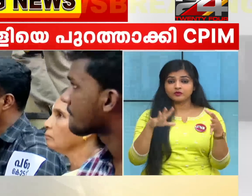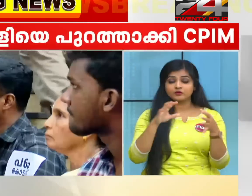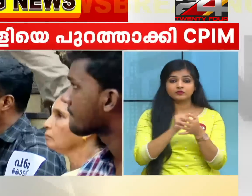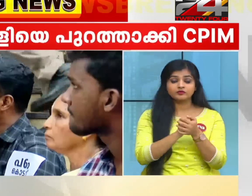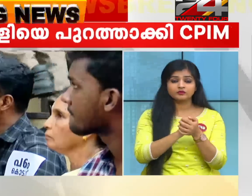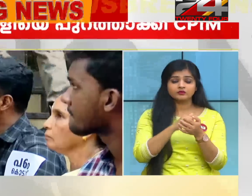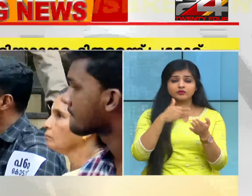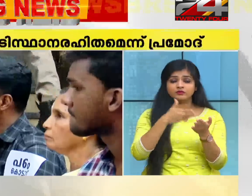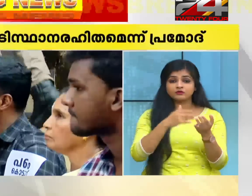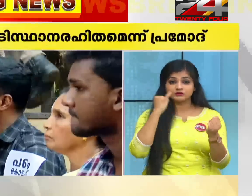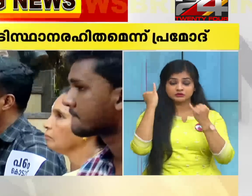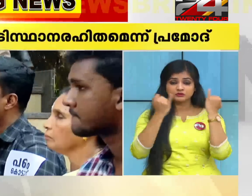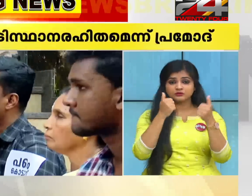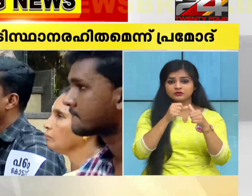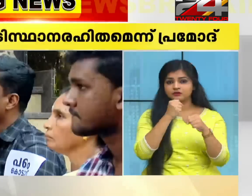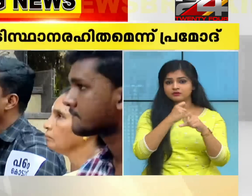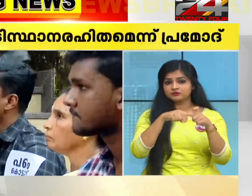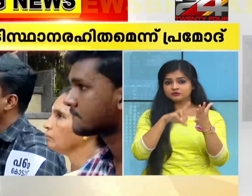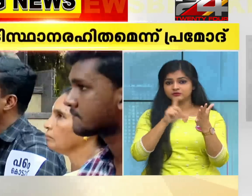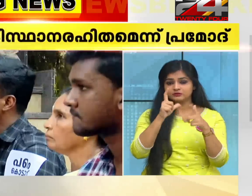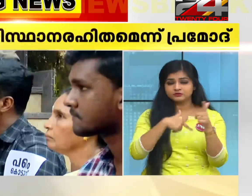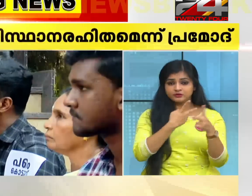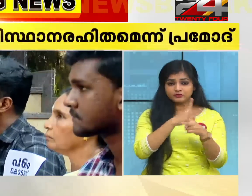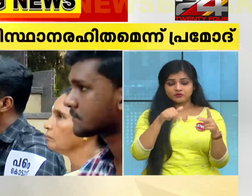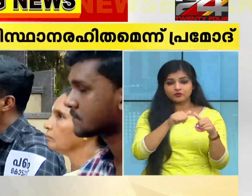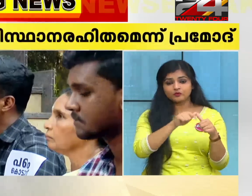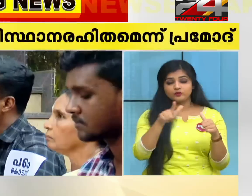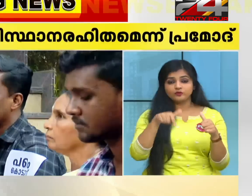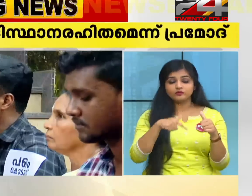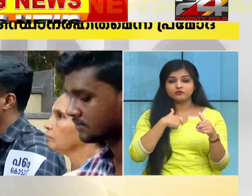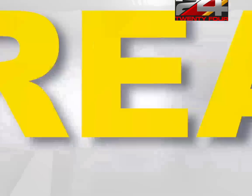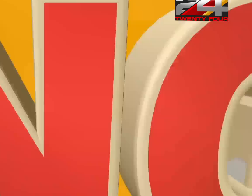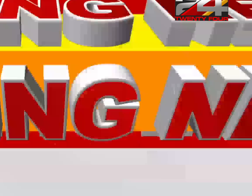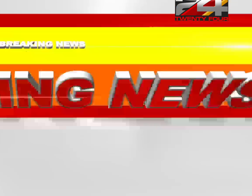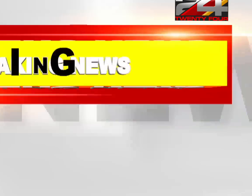എന്തൊക്കെ അന്വേഷണ ഏജൻസികളുണ്ടോ ആ അന്വേഷണ ഏജൻസികളിലെല്ലാം എന്നെ പരാതി കൊടുക്കും.